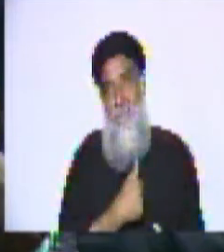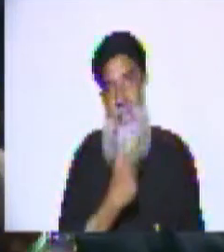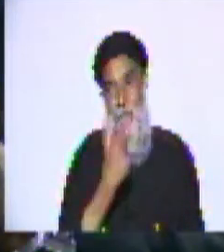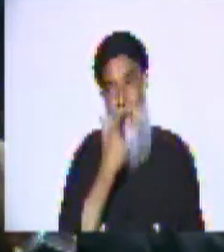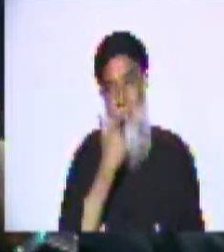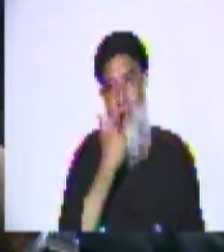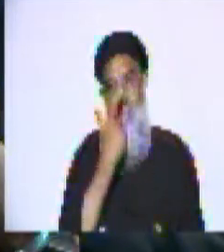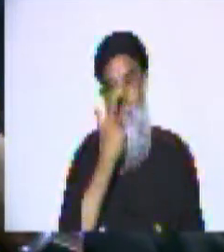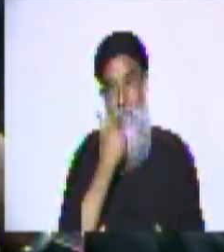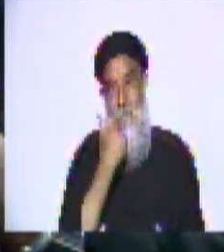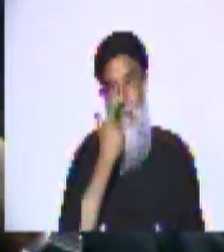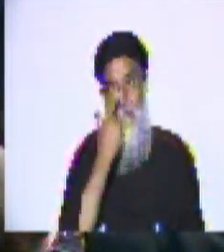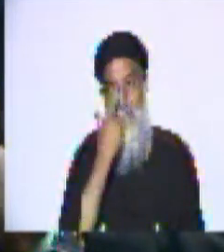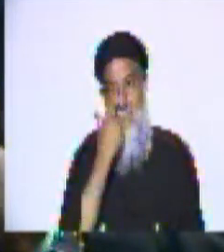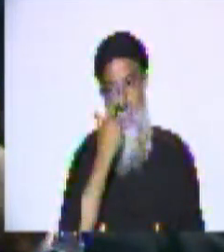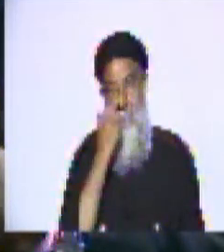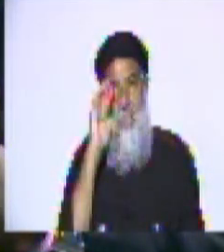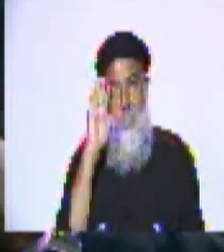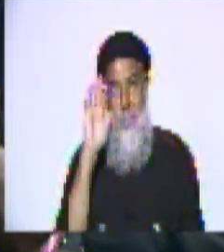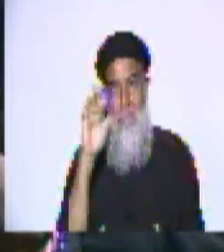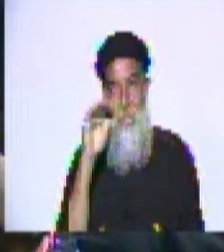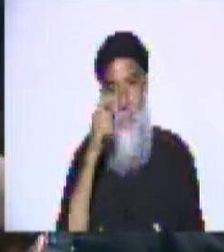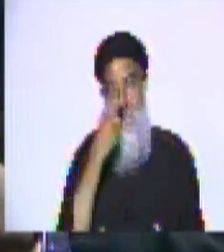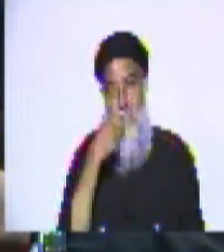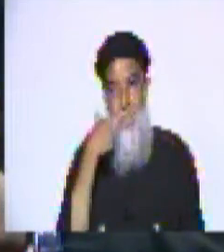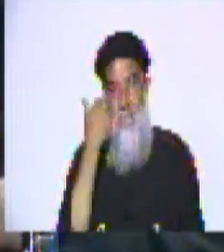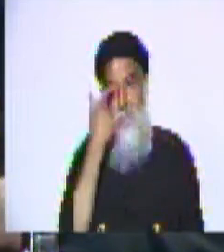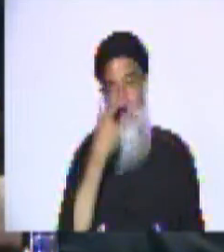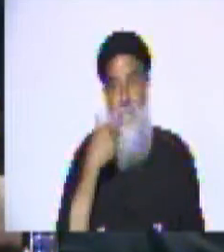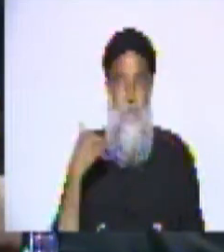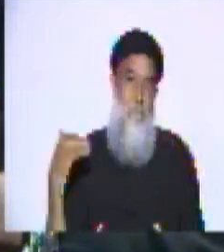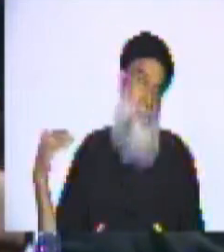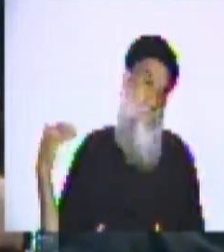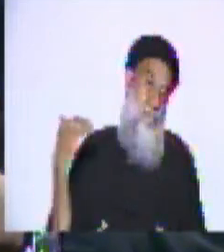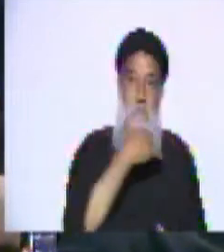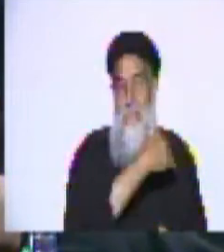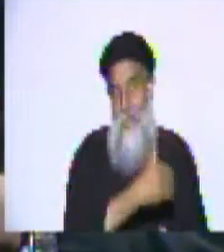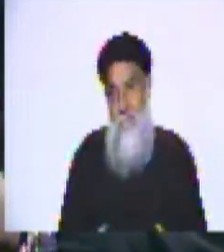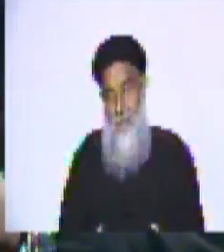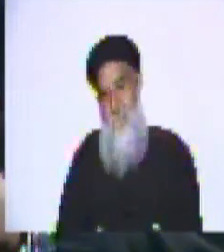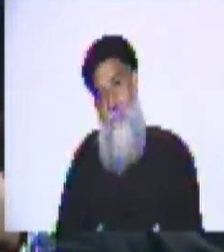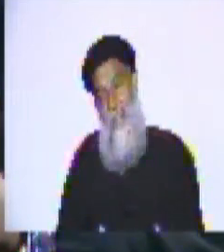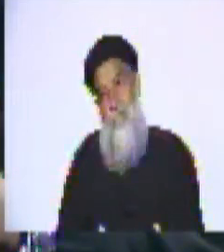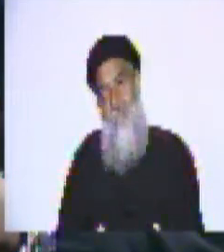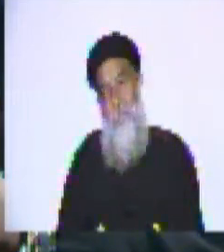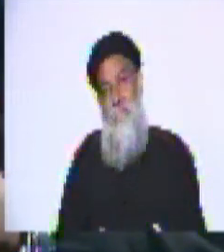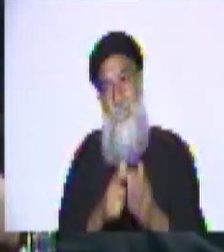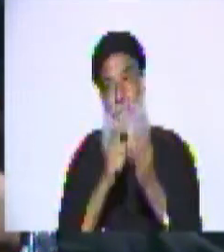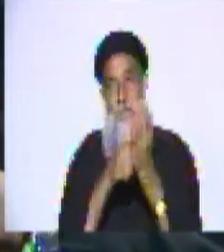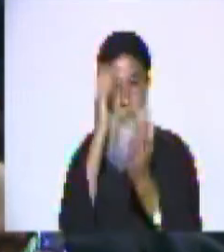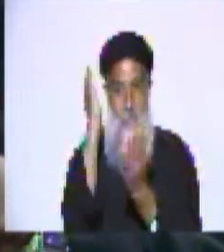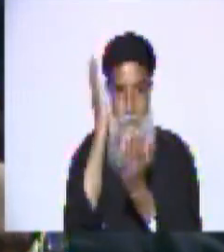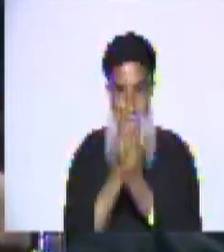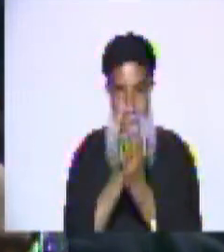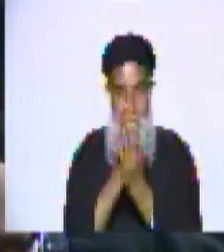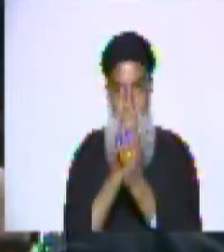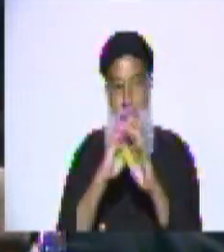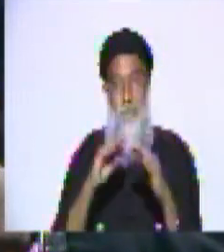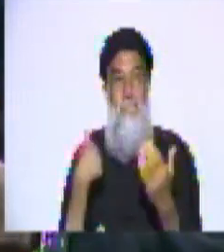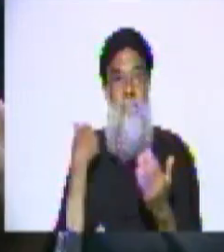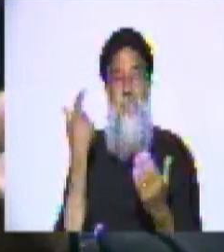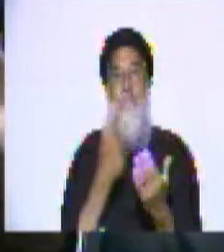في القصص بتاعت سفر أعمال الرسل عقائد كتيرة قوي أكد عليها الكتاب المقدس، من